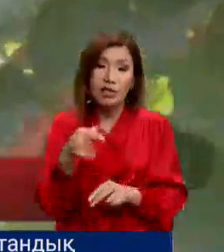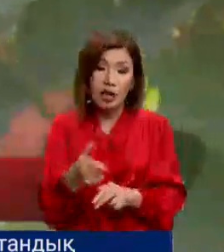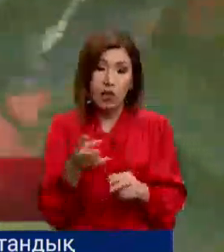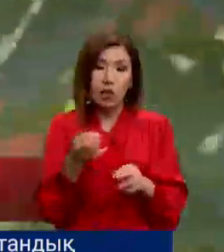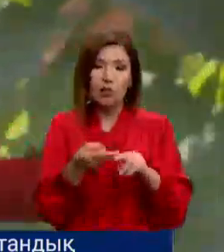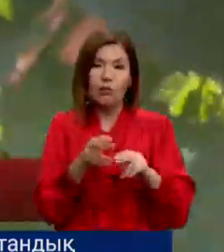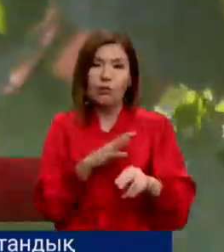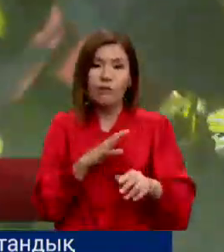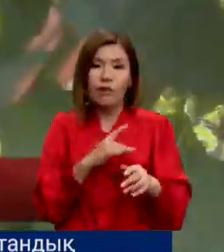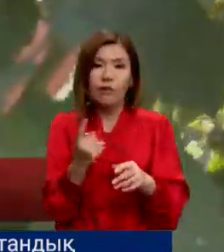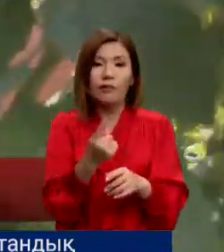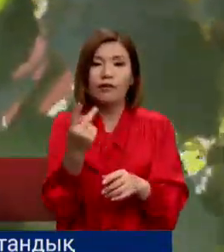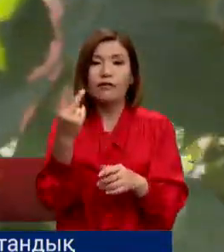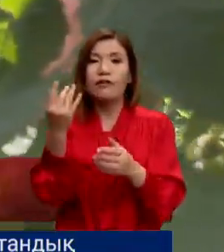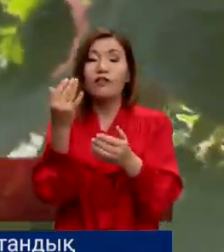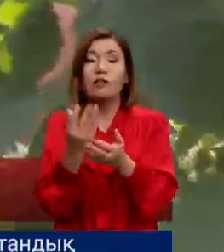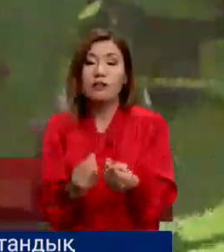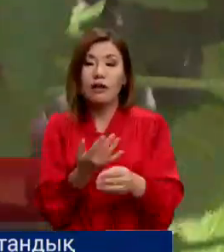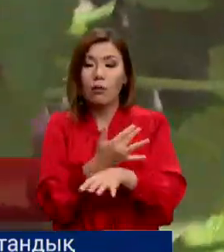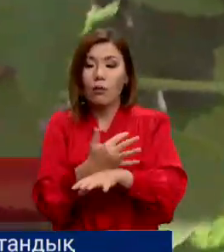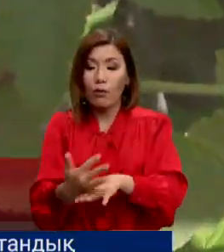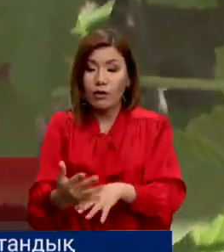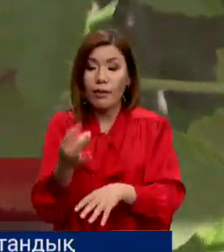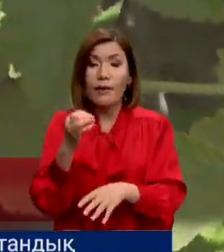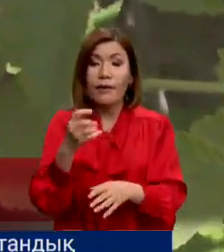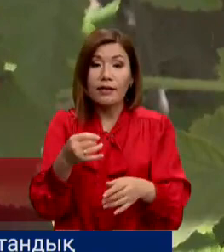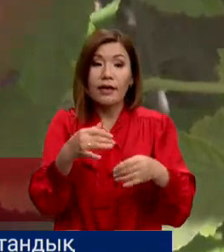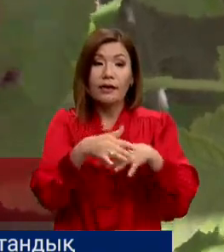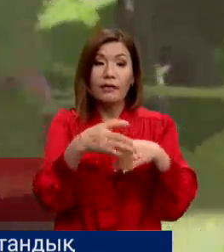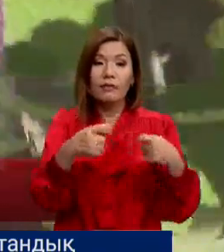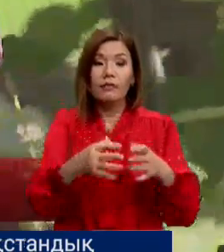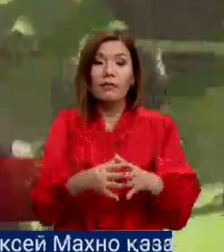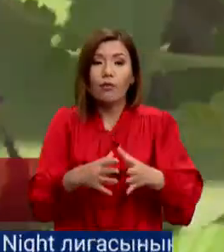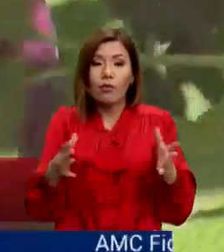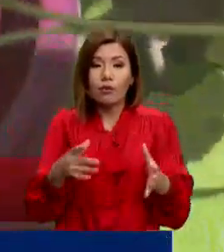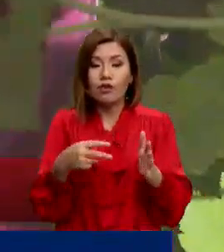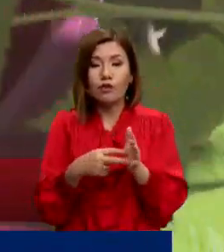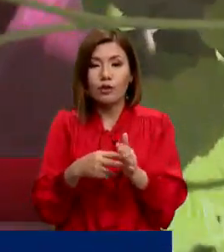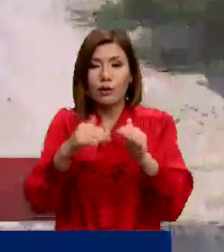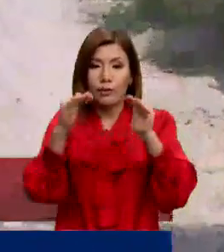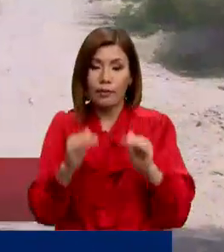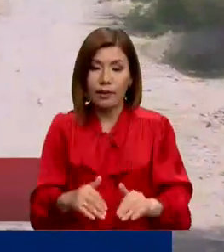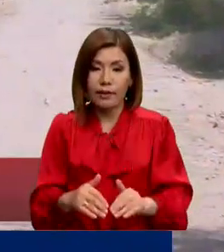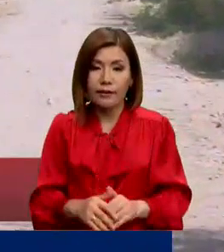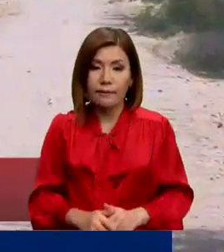так бывает в первые дни малинового сезона. Потом, когда малины на рынке становится больше, ее стоимость падает.